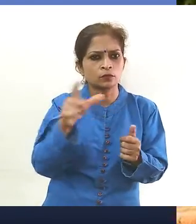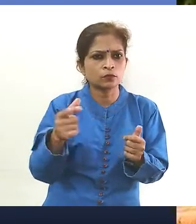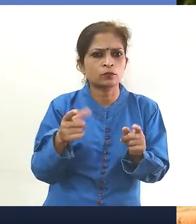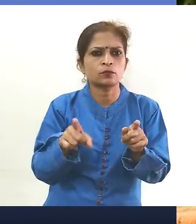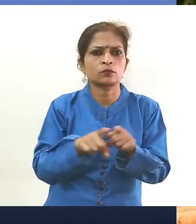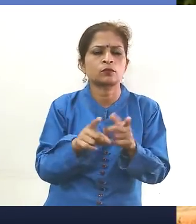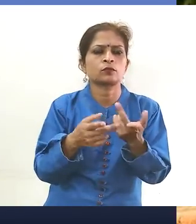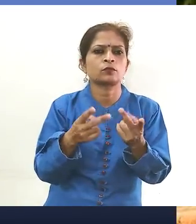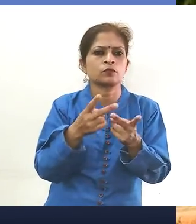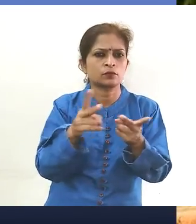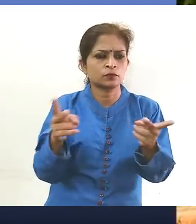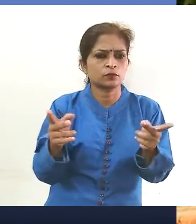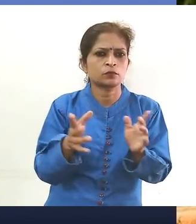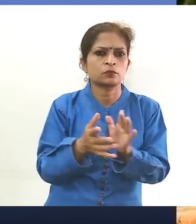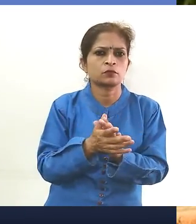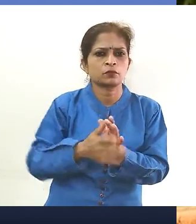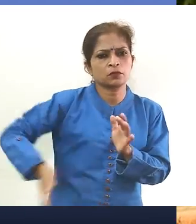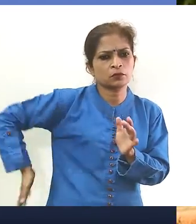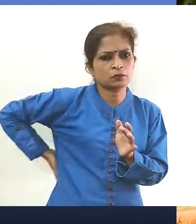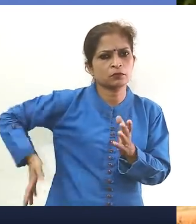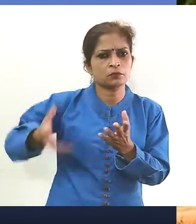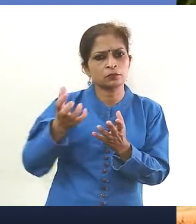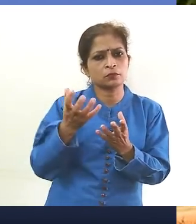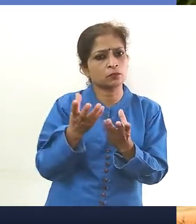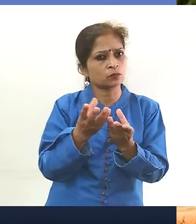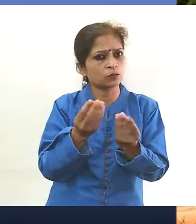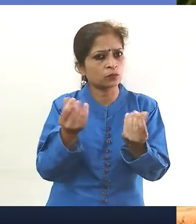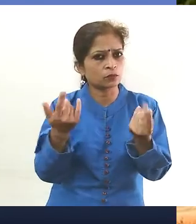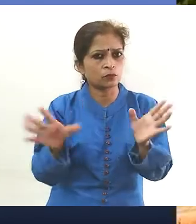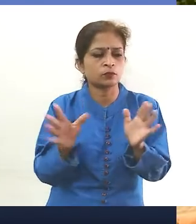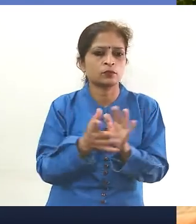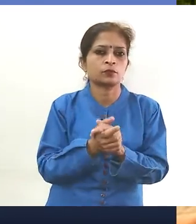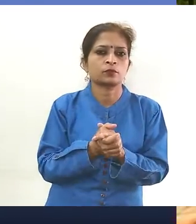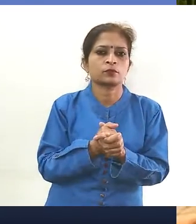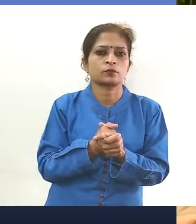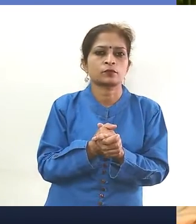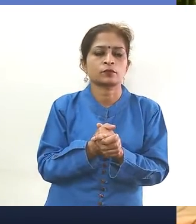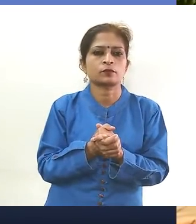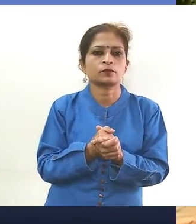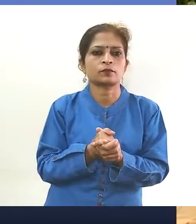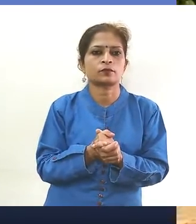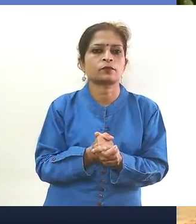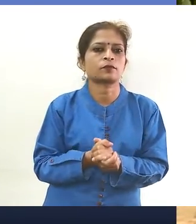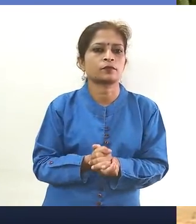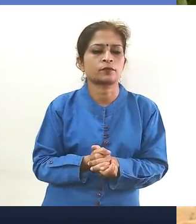अंततः ऐसे कमर को ऊपर उठाएं, नीचे दबाएं, इससे भी कमर दर्द अच्छी हो जाती है। तो ये